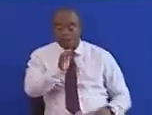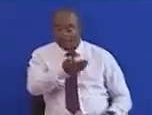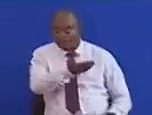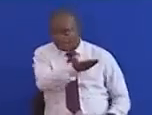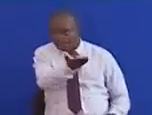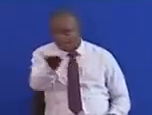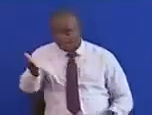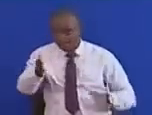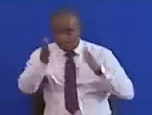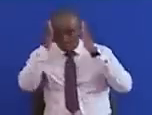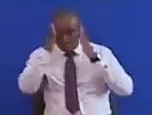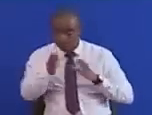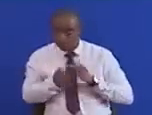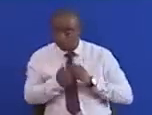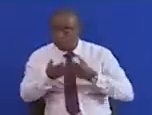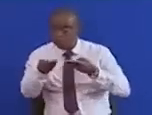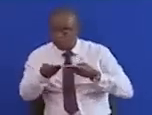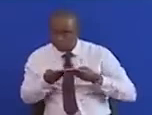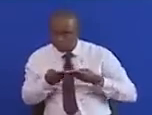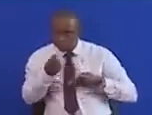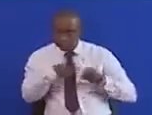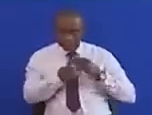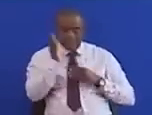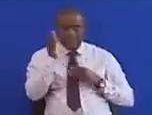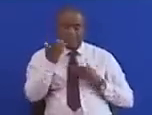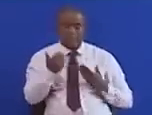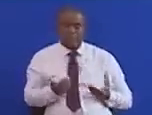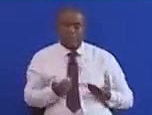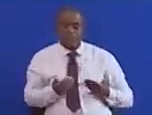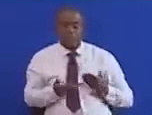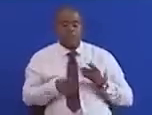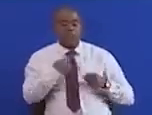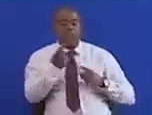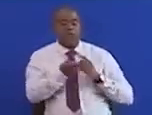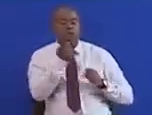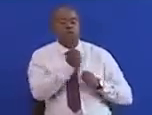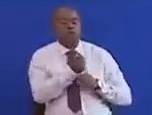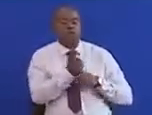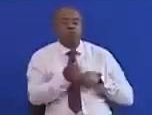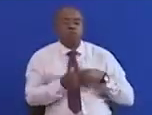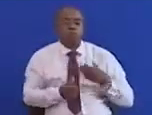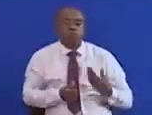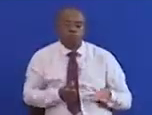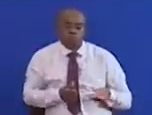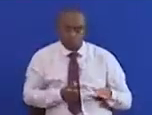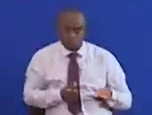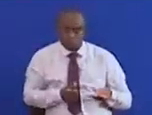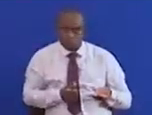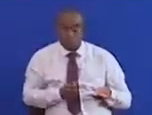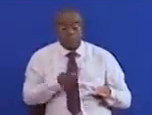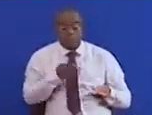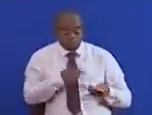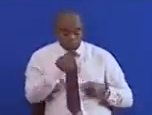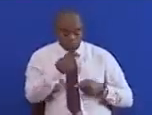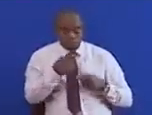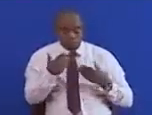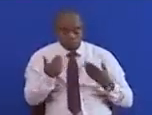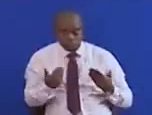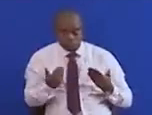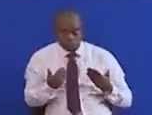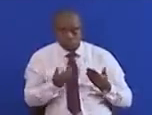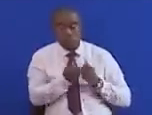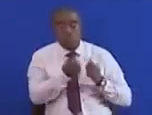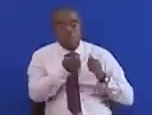Spika, tumekwisha kulipokea ndani ya serikali na tunalifanyia kazi, na kadiri tunavyoendelea tutakuwa tunalitolea